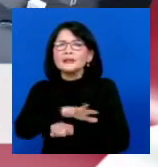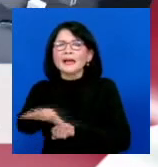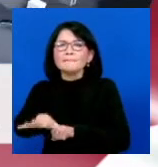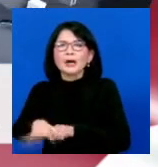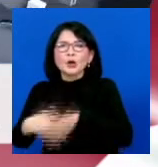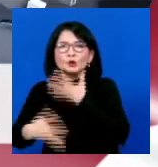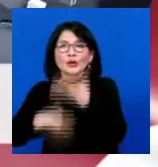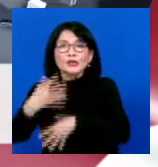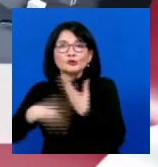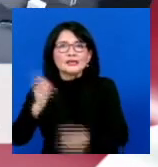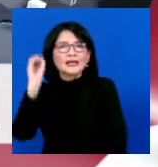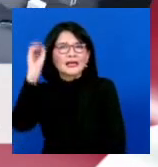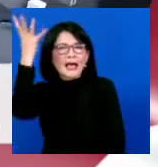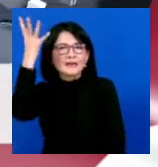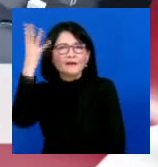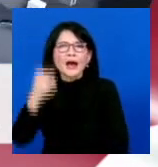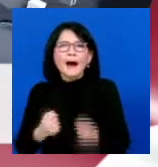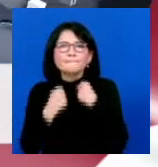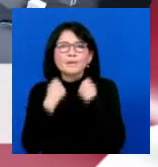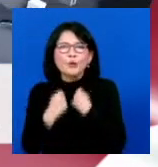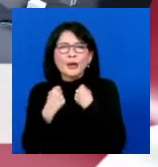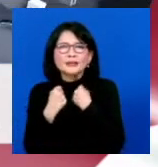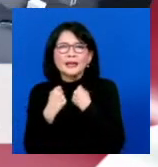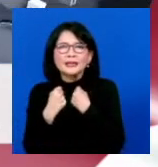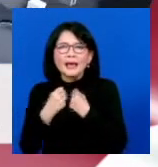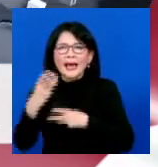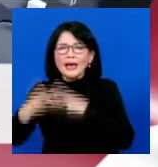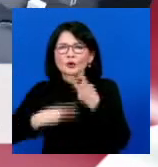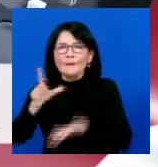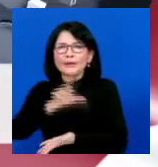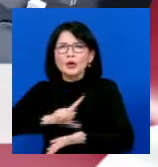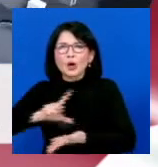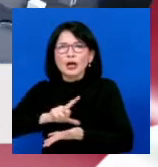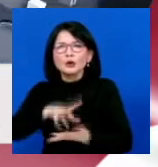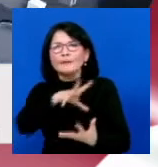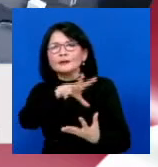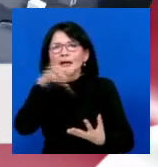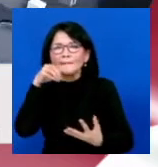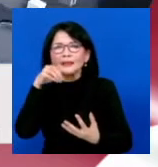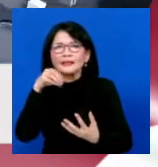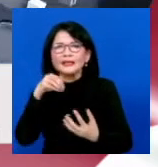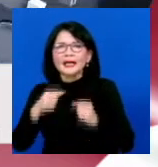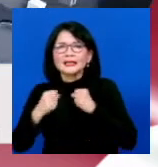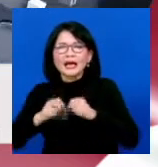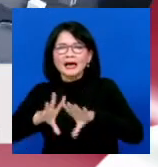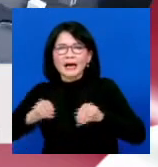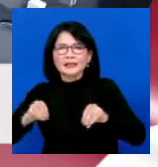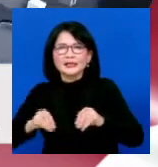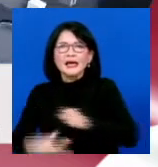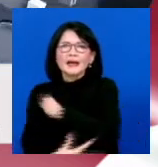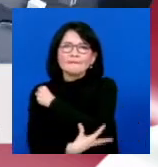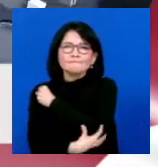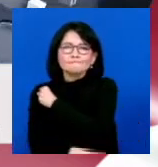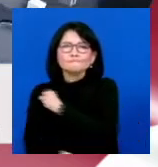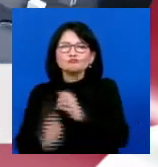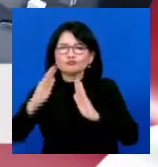industri kreatif dan penguatan ekonomi lokal terutama dalam penyerapan tenaga kerja dan pengentasan Kemiskinan